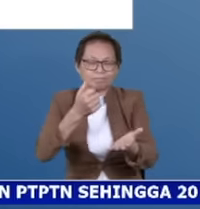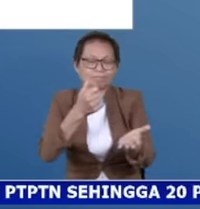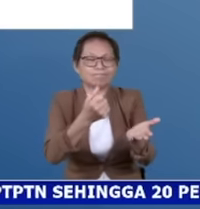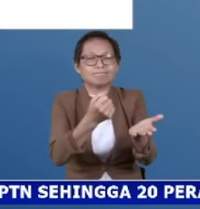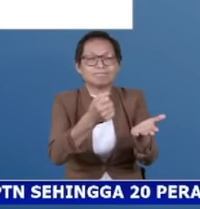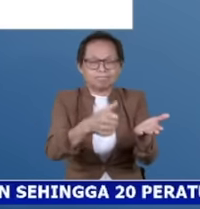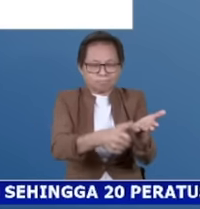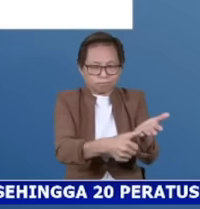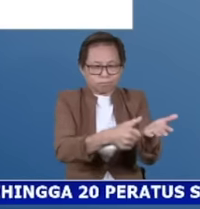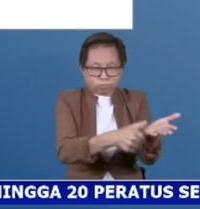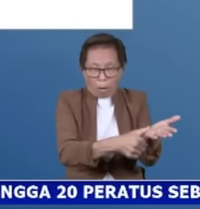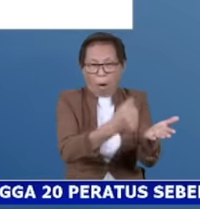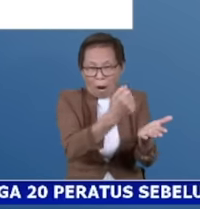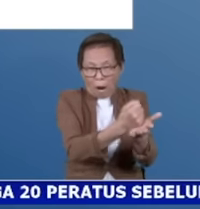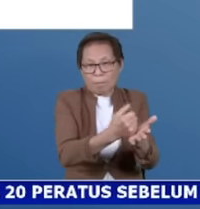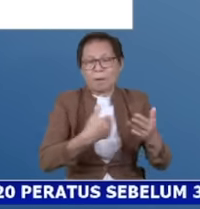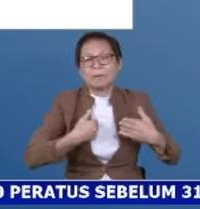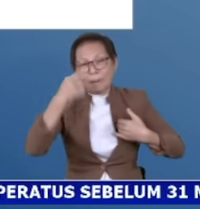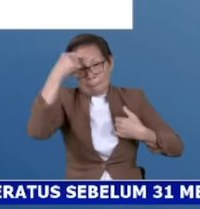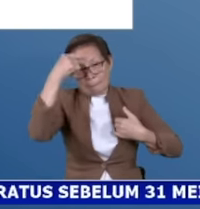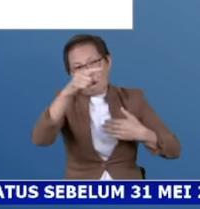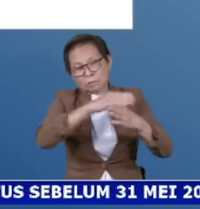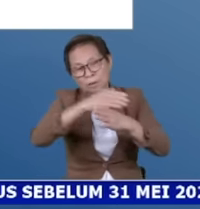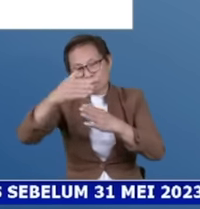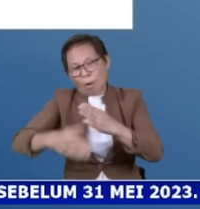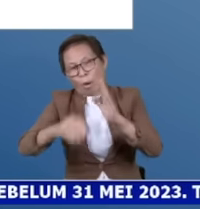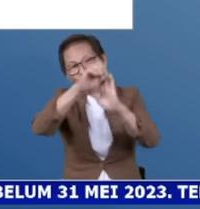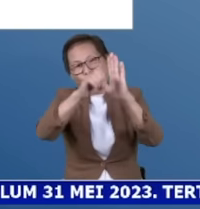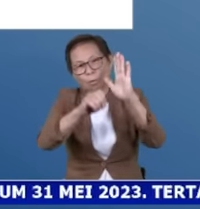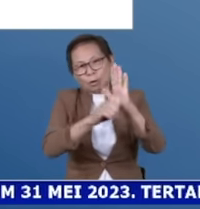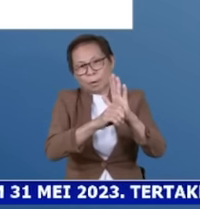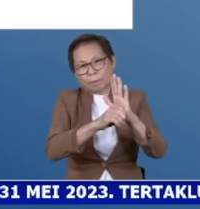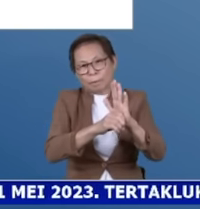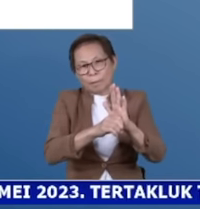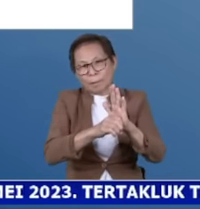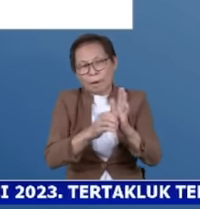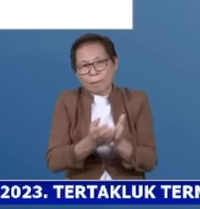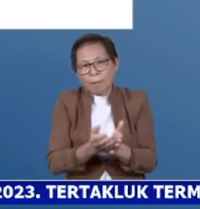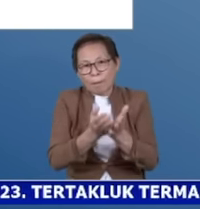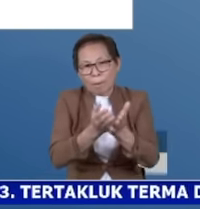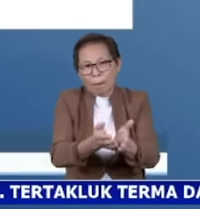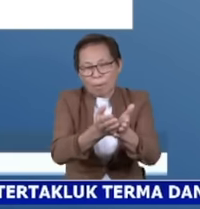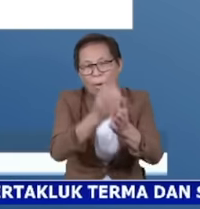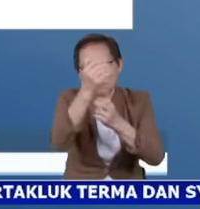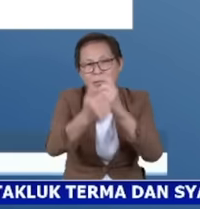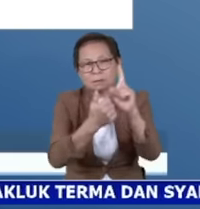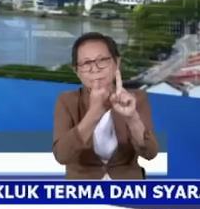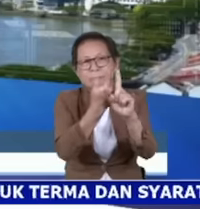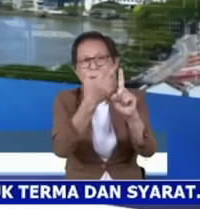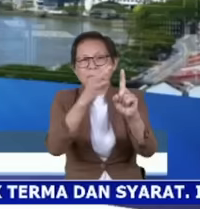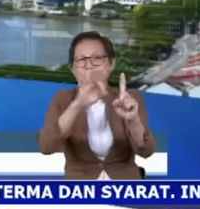beliau merendahkan case tersebut di bawah ordinand kekebalan saunaga mso 1952